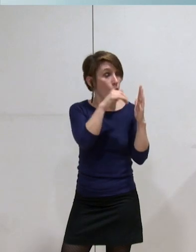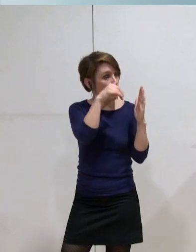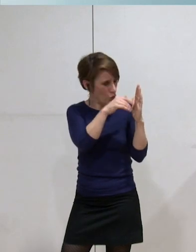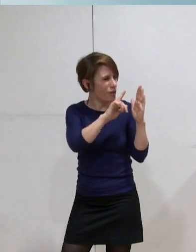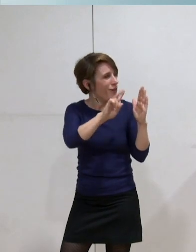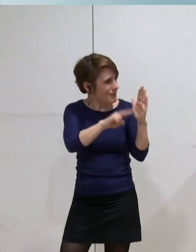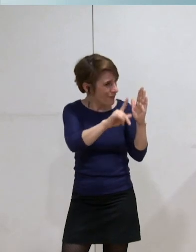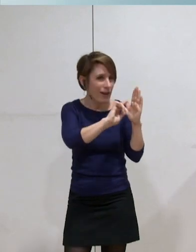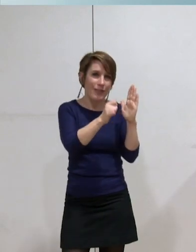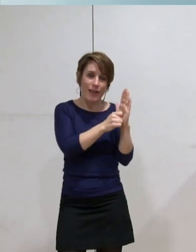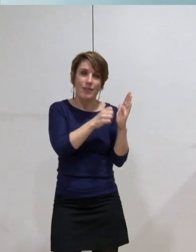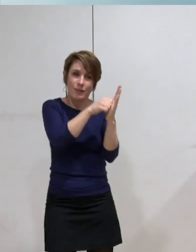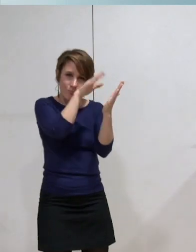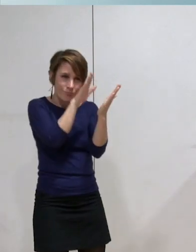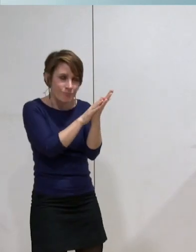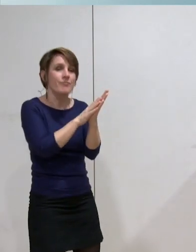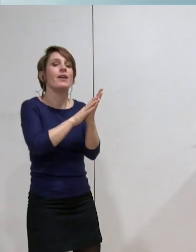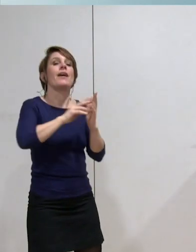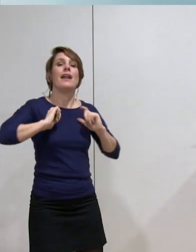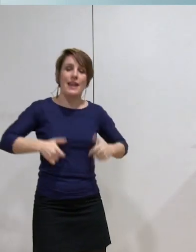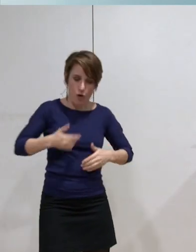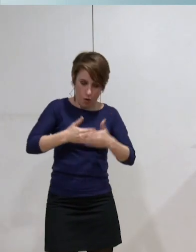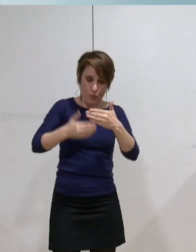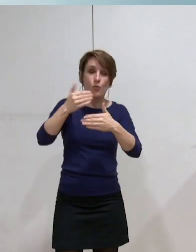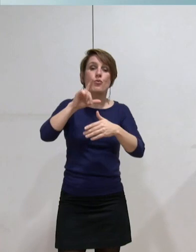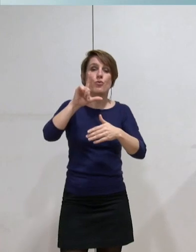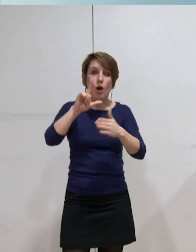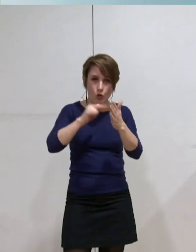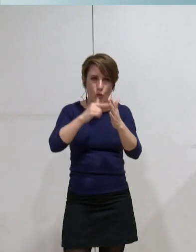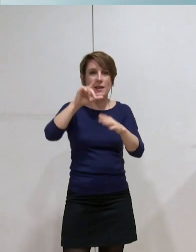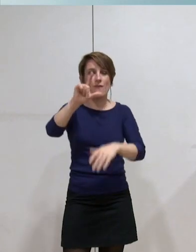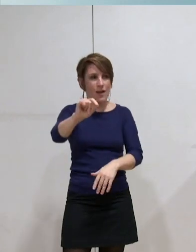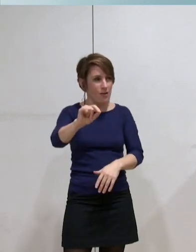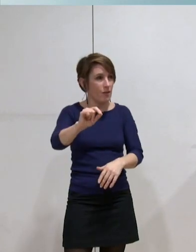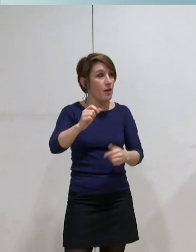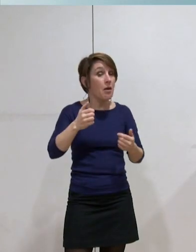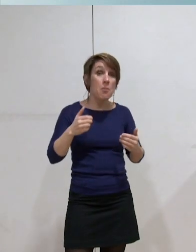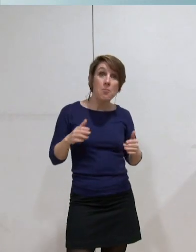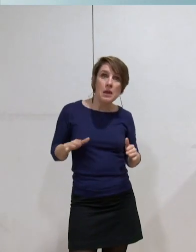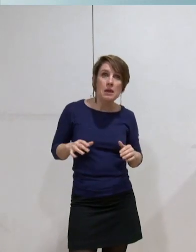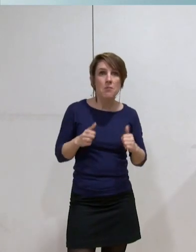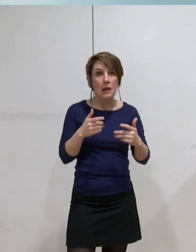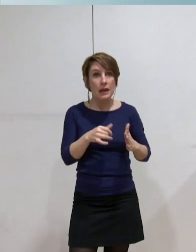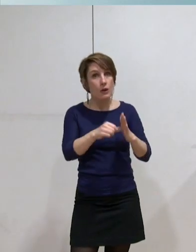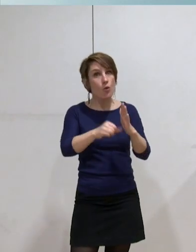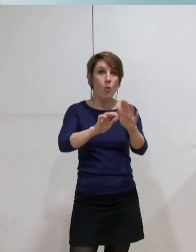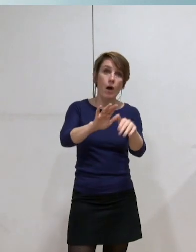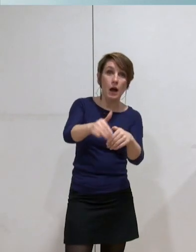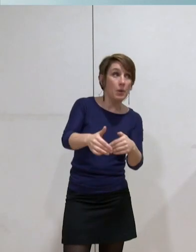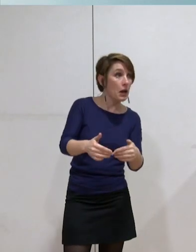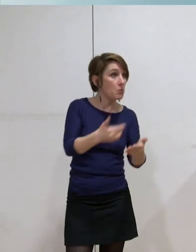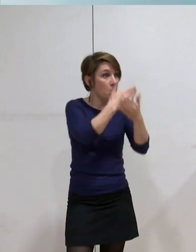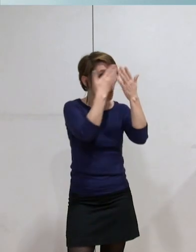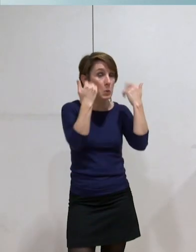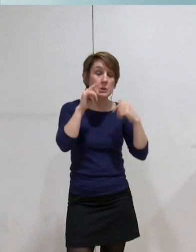effectivement que cette école serait livrée en 2020 quelques mois après pour des raisons que personne ne connaît et qui